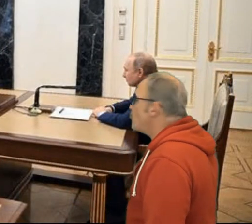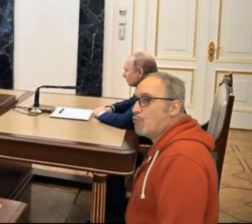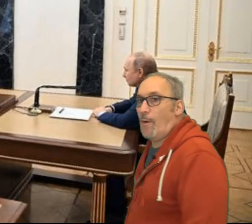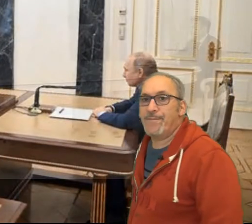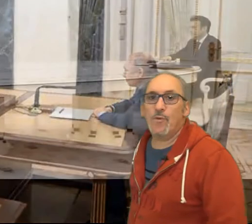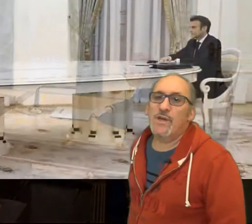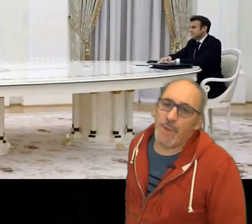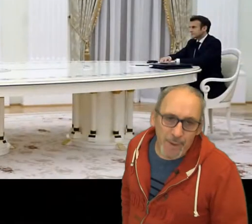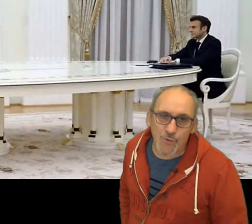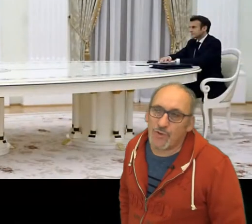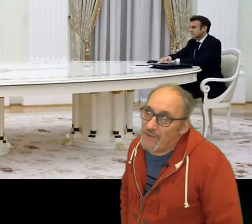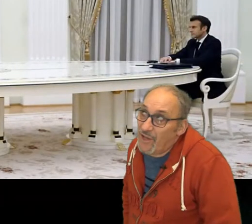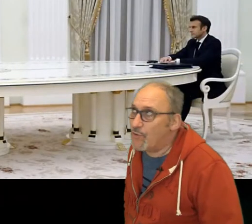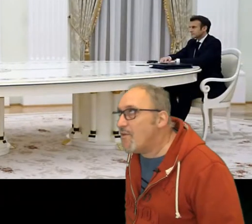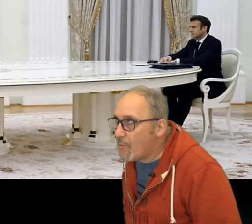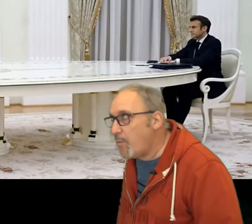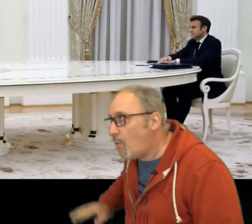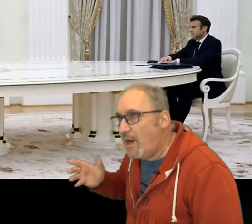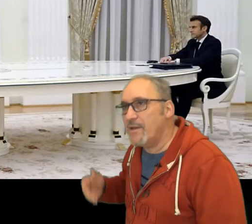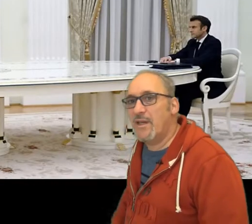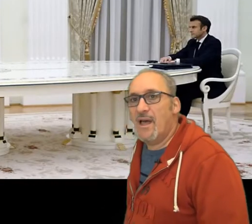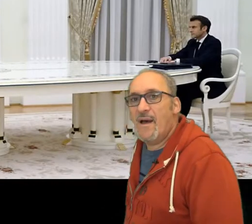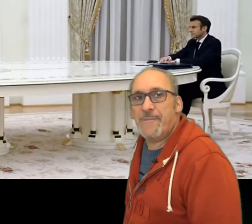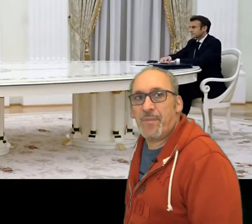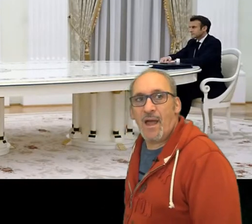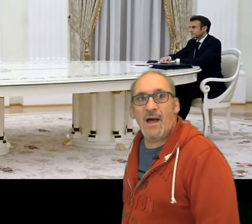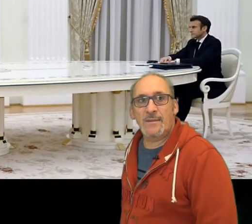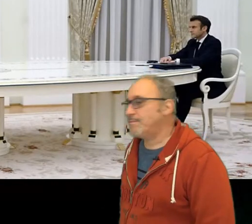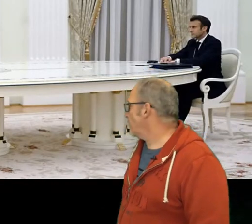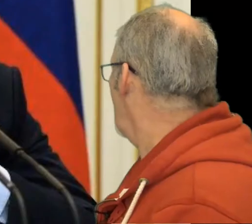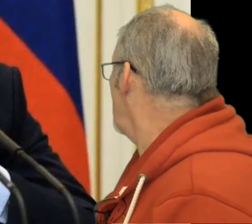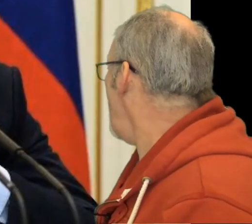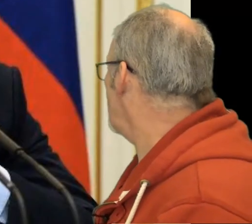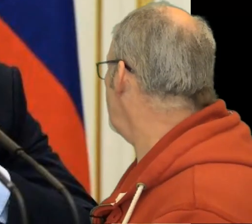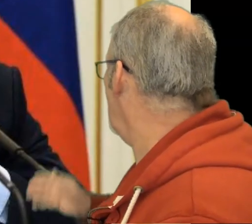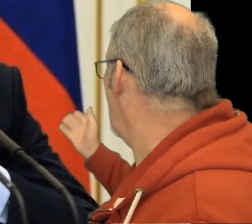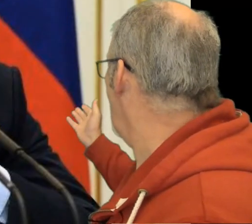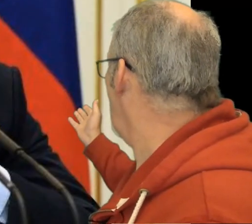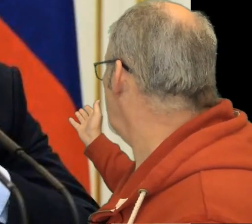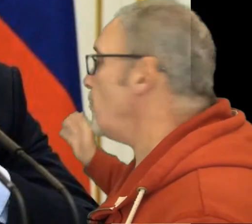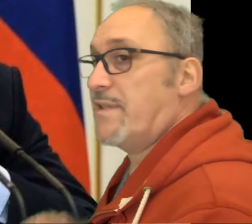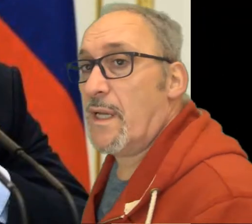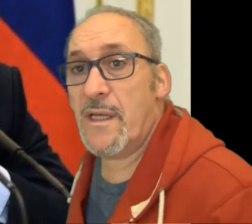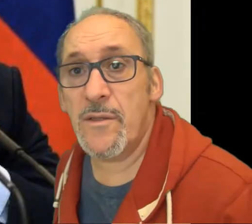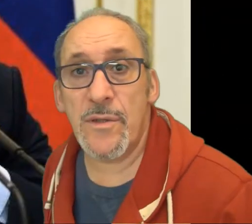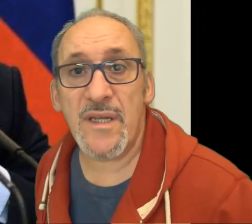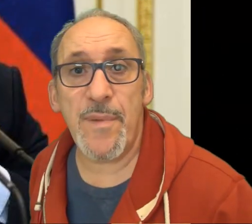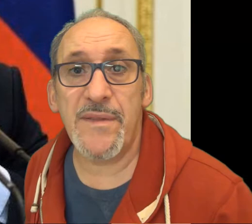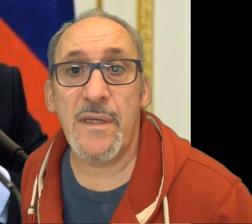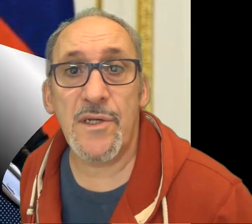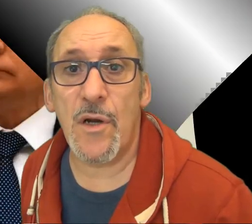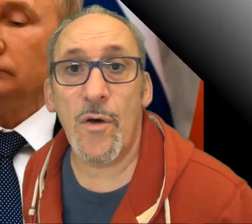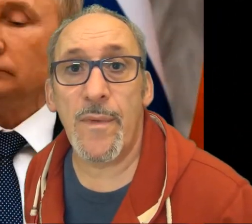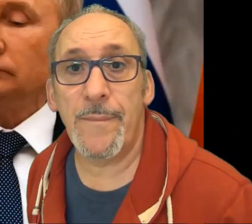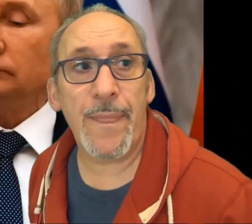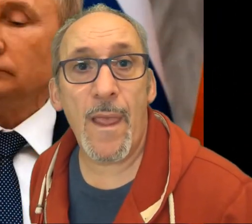Oui, pas toujours. Oui, pas toujours. C'est vrai que des fois, bon, ben, bah, hein? Non, moi je dis qu'on ressent une certaine